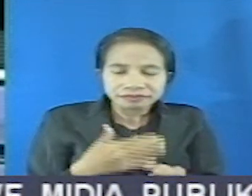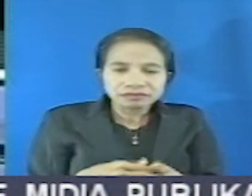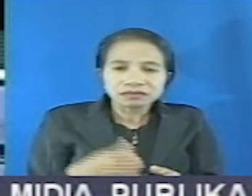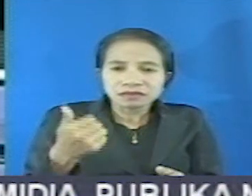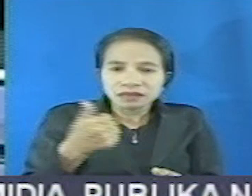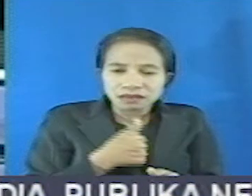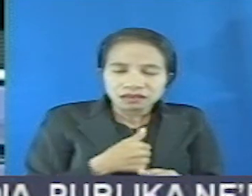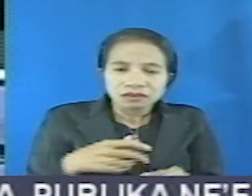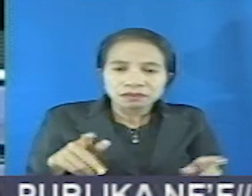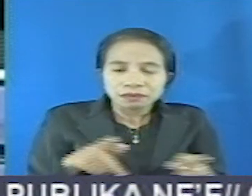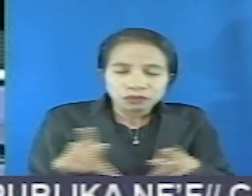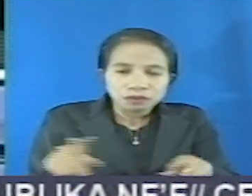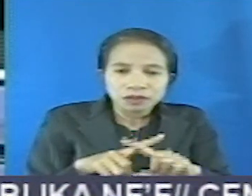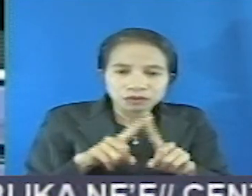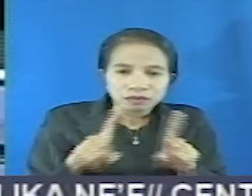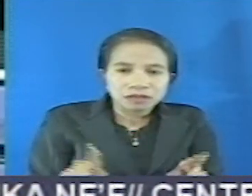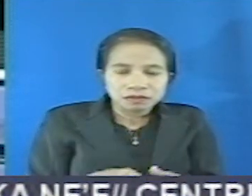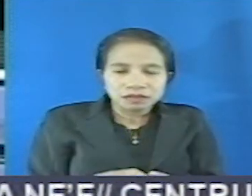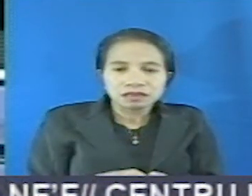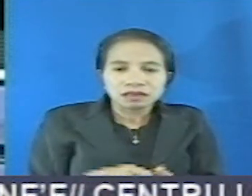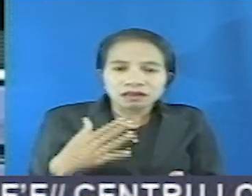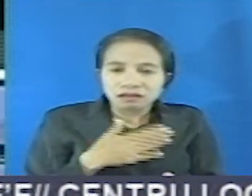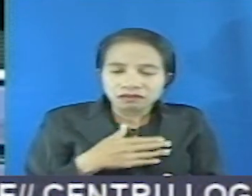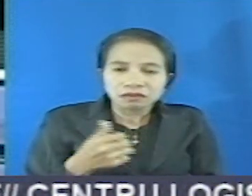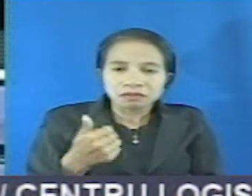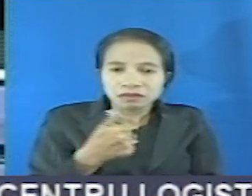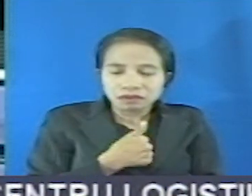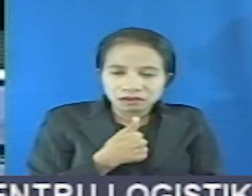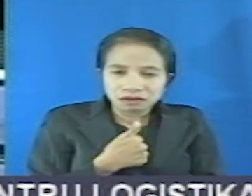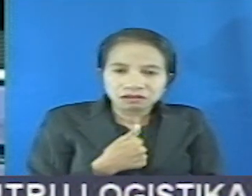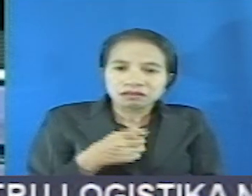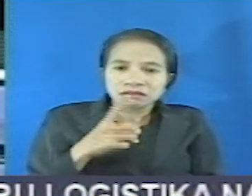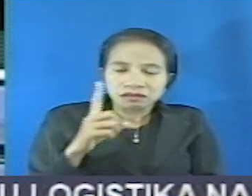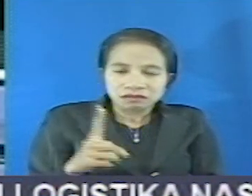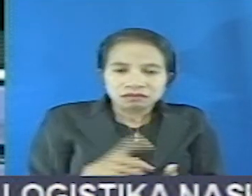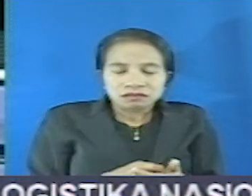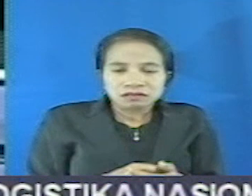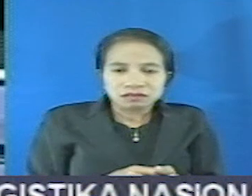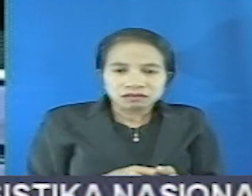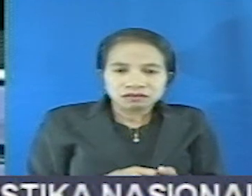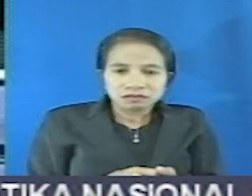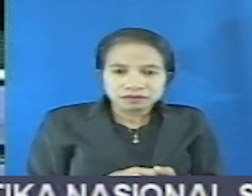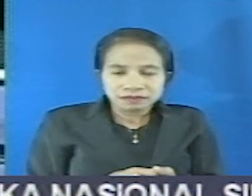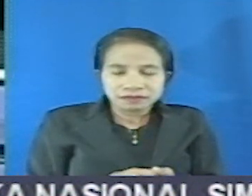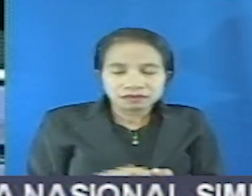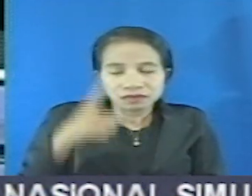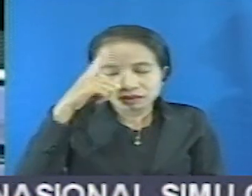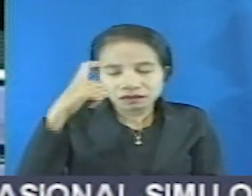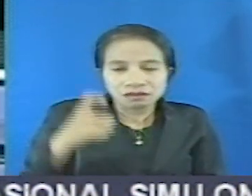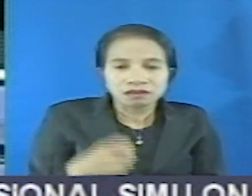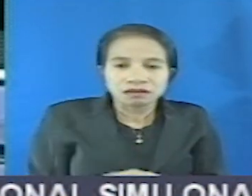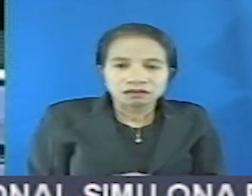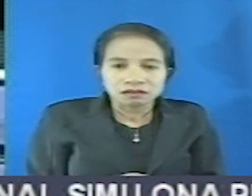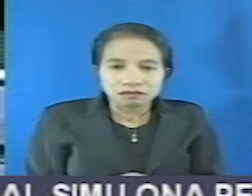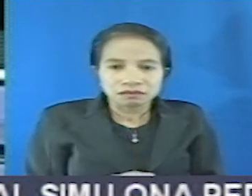interese publiko mebe a favor ba interese visidor bisi ministro interior nia tamba atuasaun